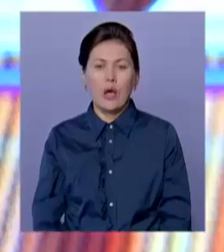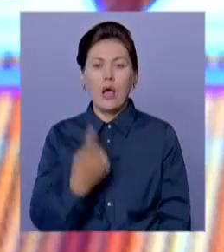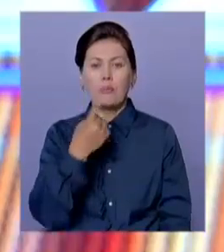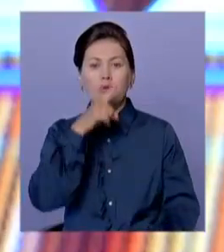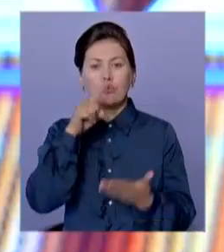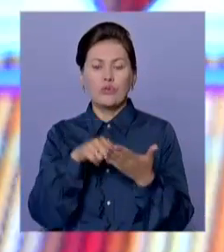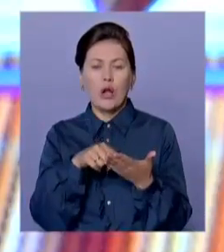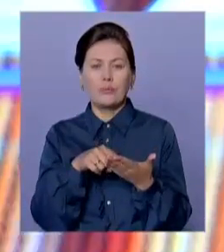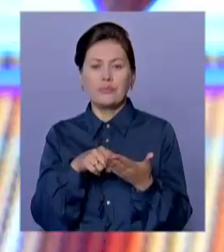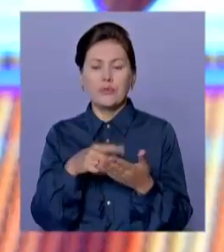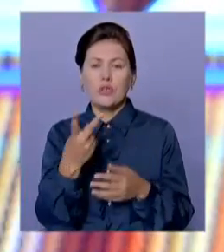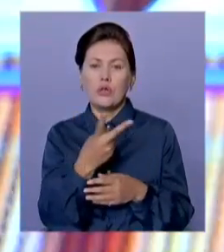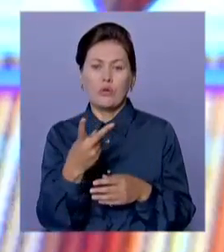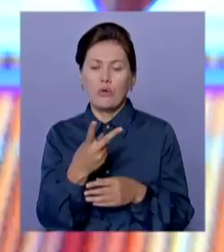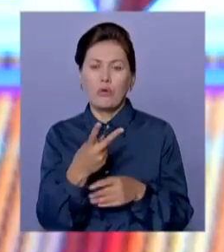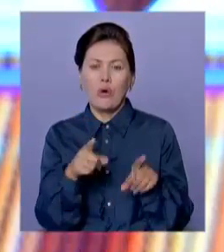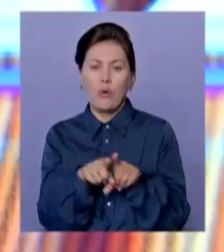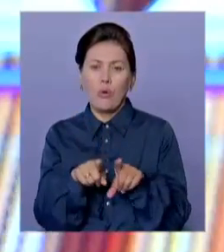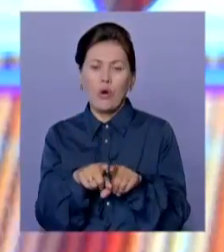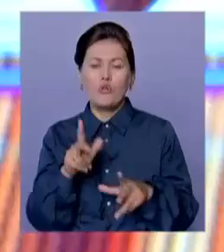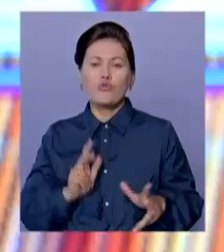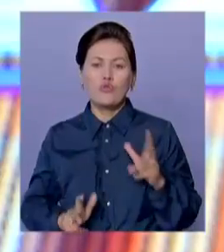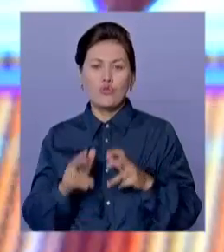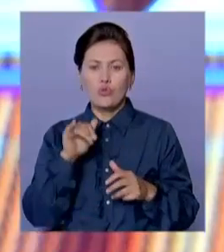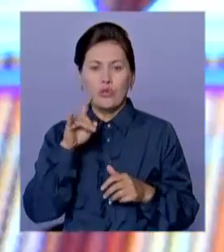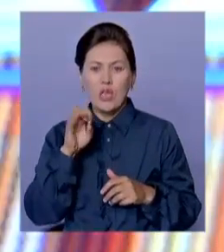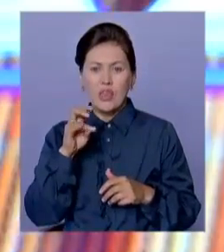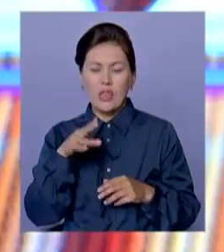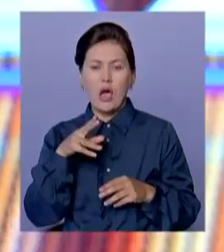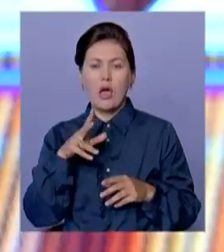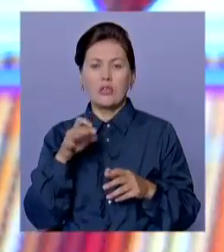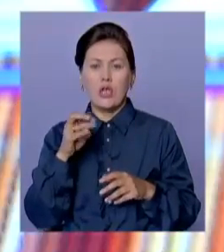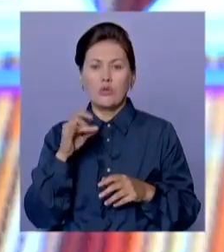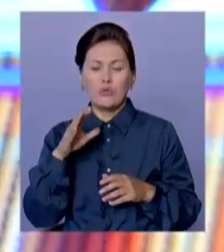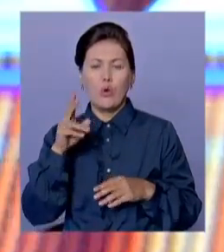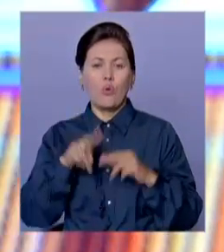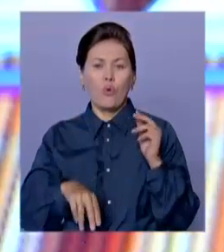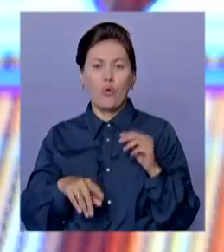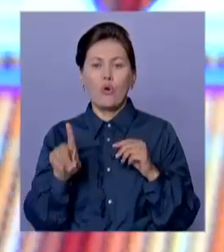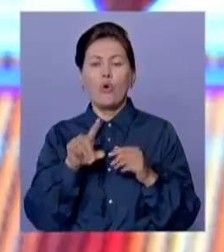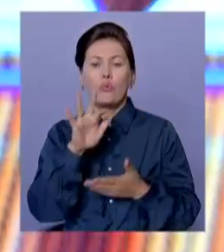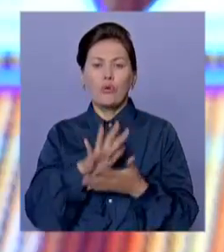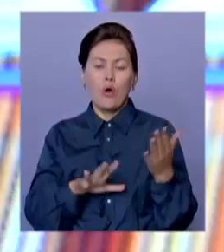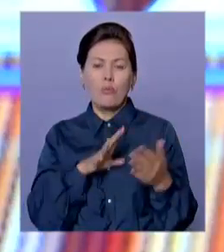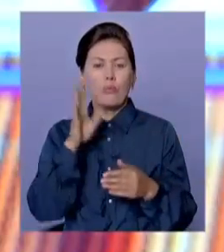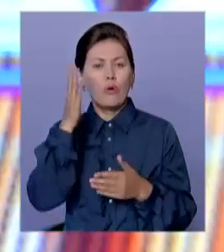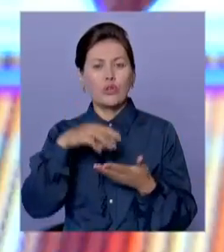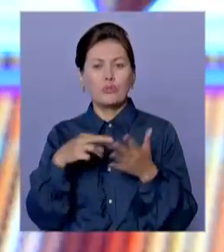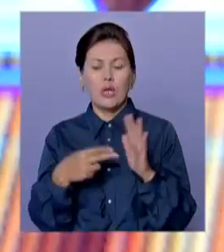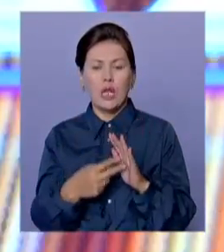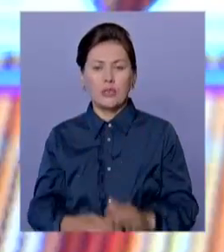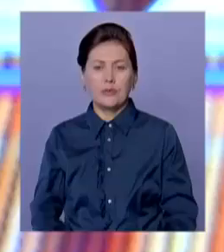сұрайын екеуіңізден де. Студент деген статустан айырылғаннан кейін не істейсіздер? Алдағы